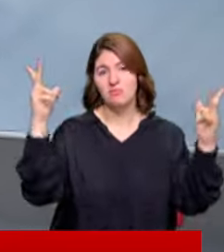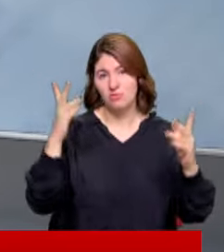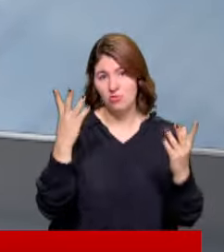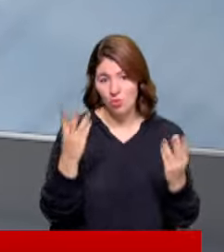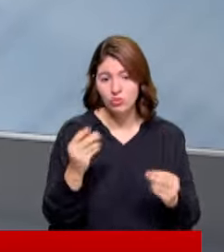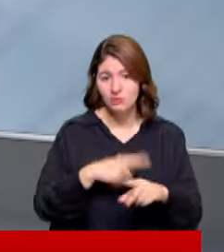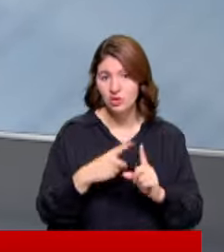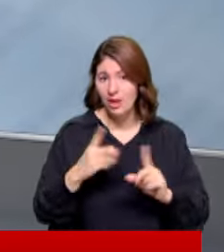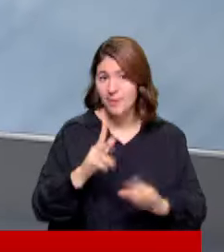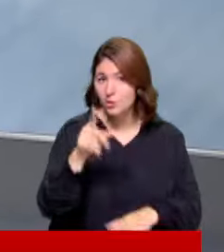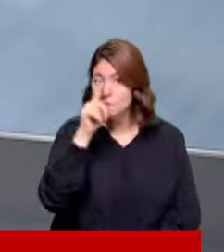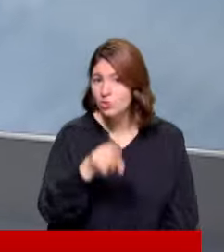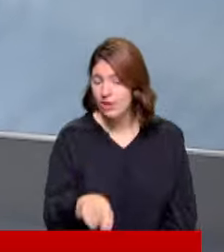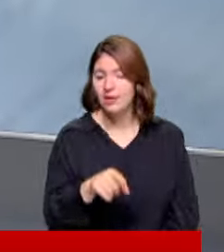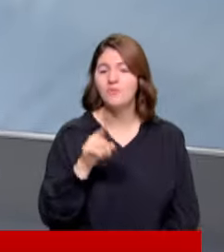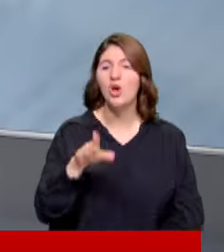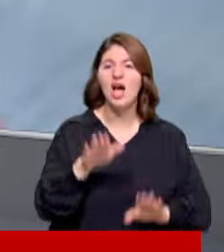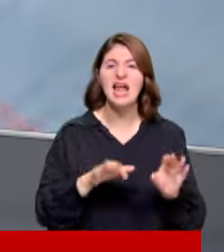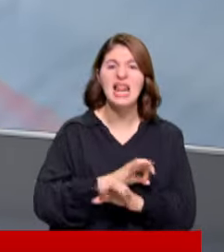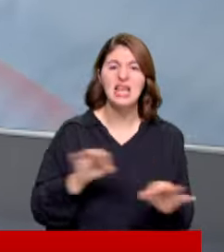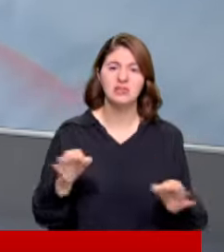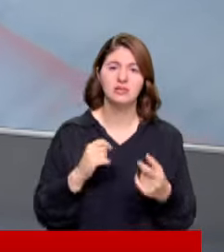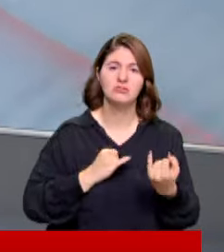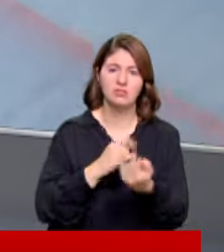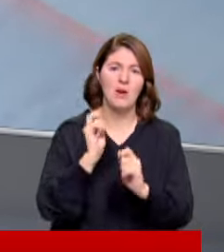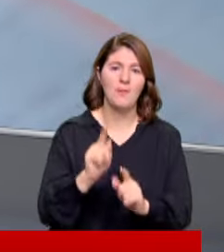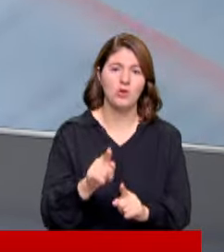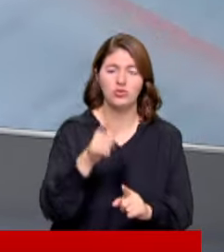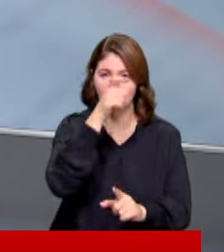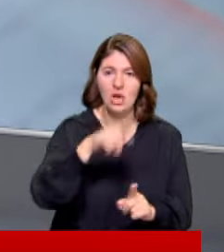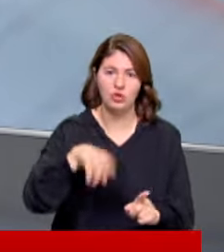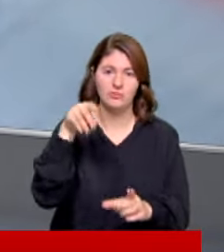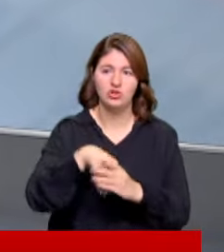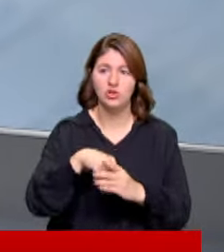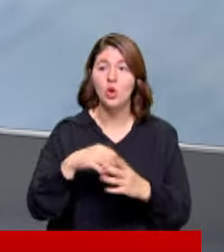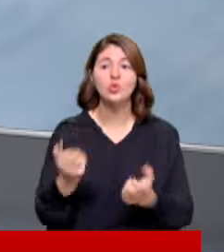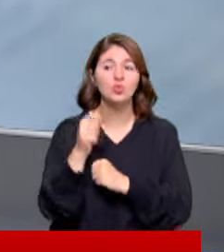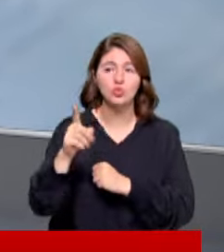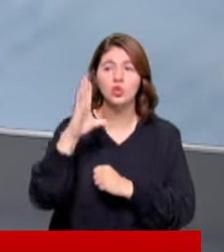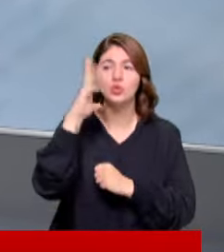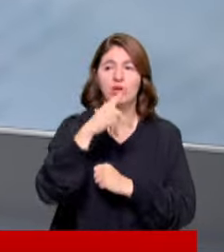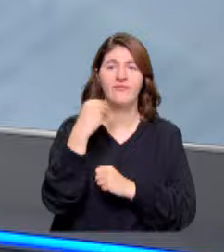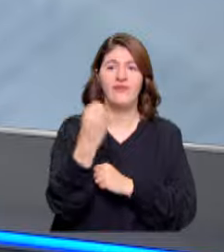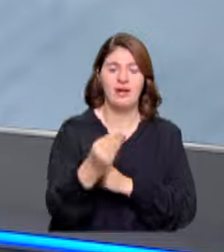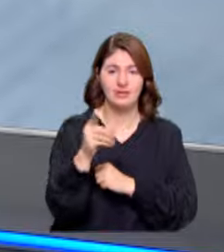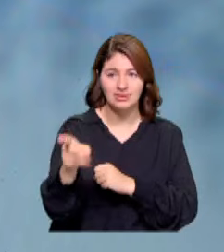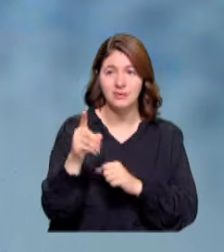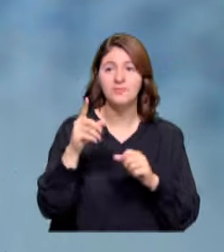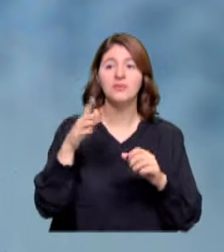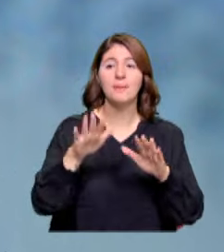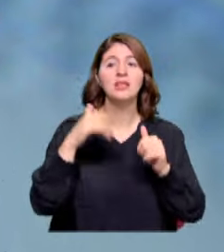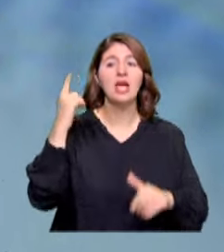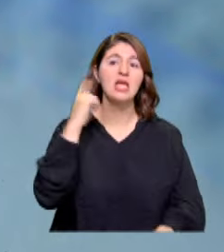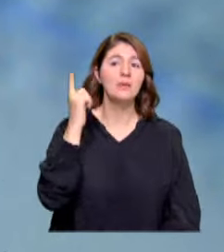dönemden geçtiğimiz için bu adaletsizliği tartışıyoruz Türkiye gündeminde. Kurtulmuş utandırdı, meclis itibarı